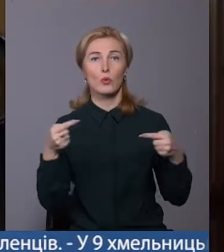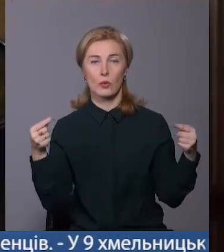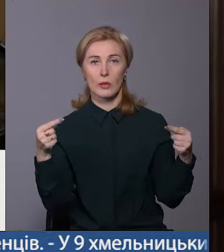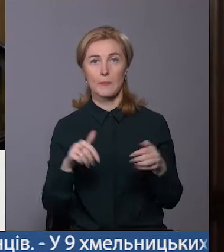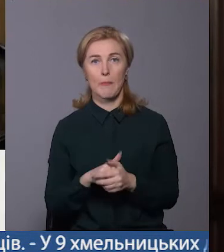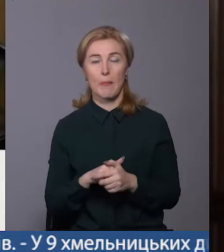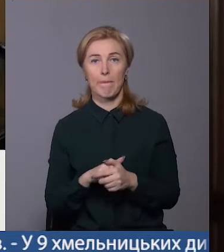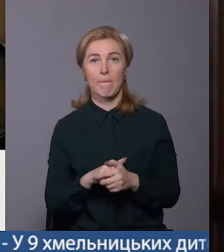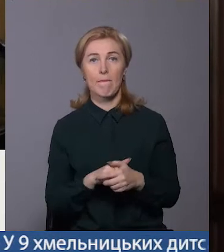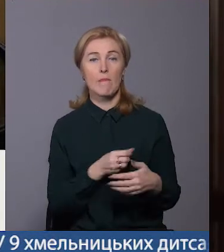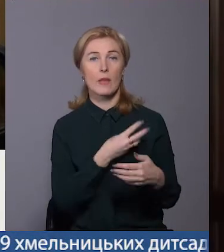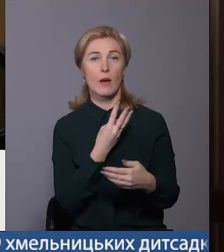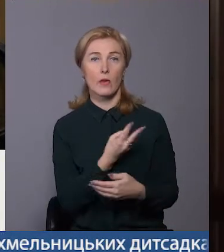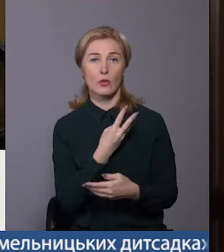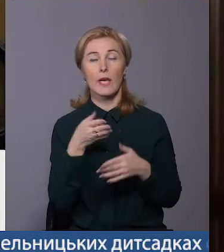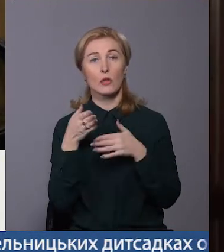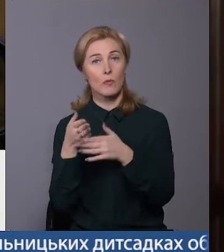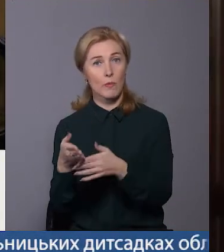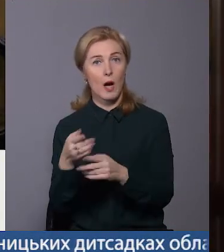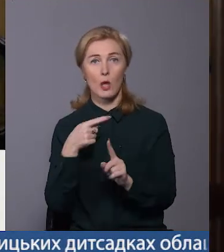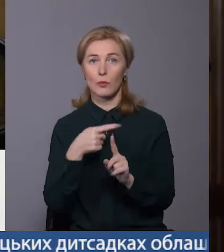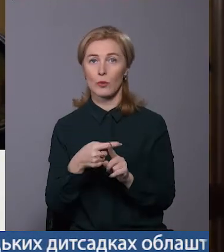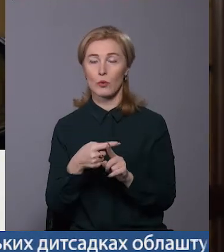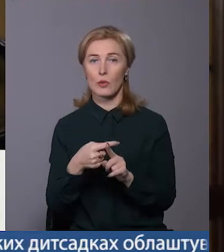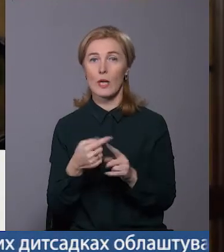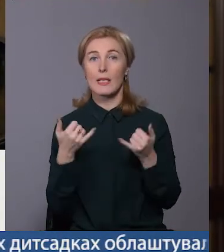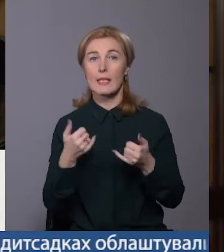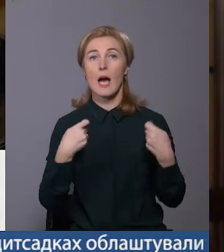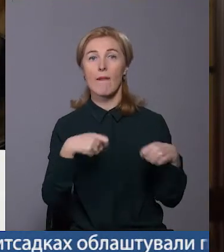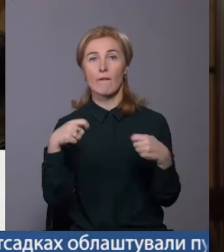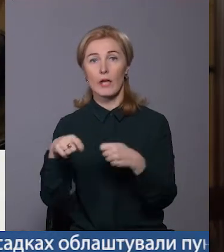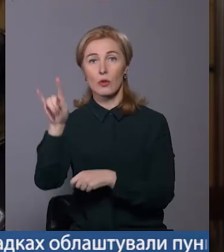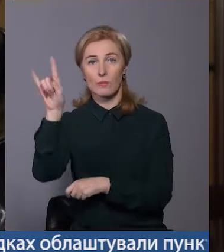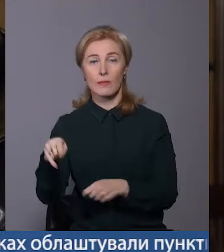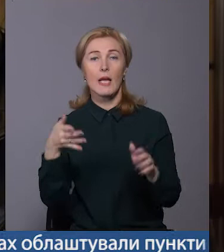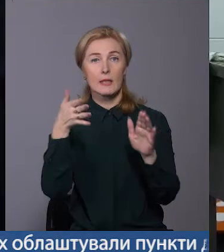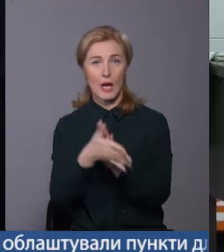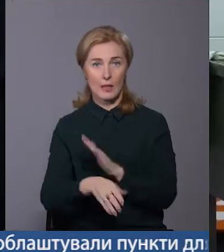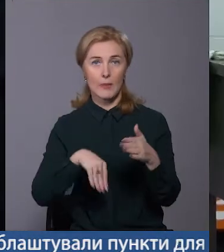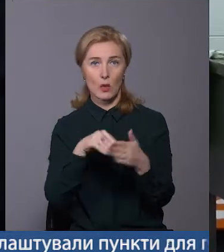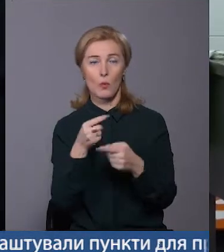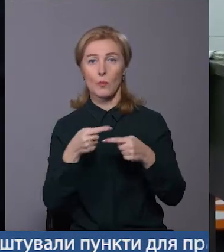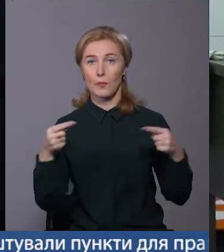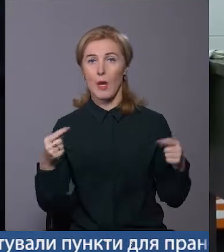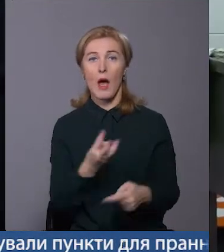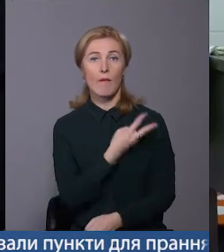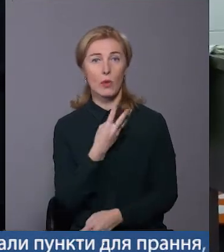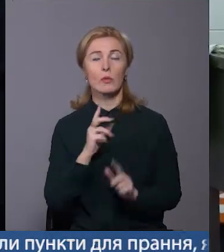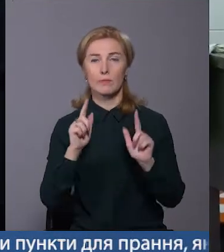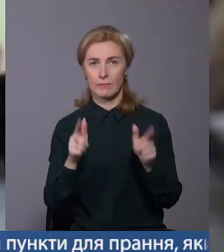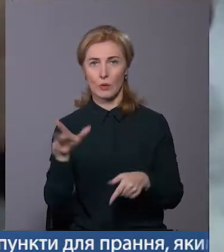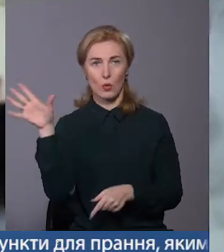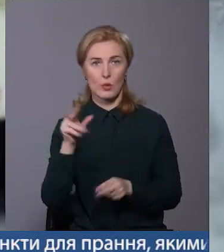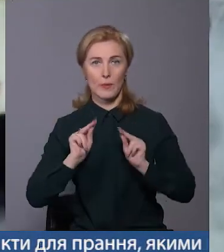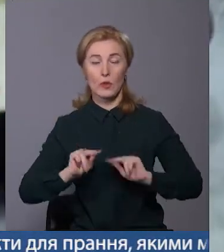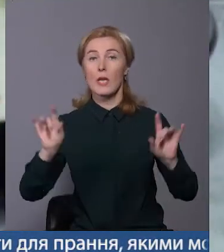Продукти волонтери допомагають, і плюс зараз наш виторг з віконечка ми тратимо на закупку продукції. Волонтерами погодились стати усі